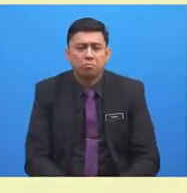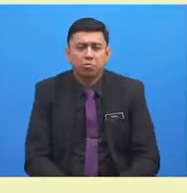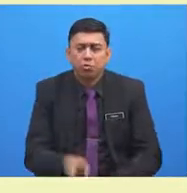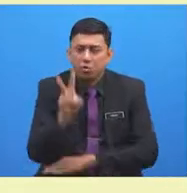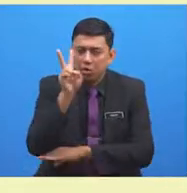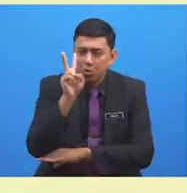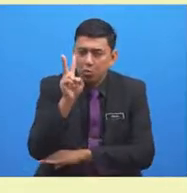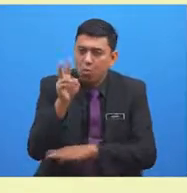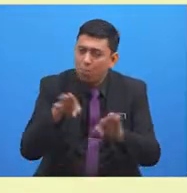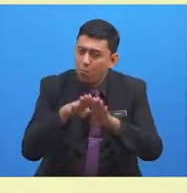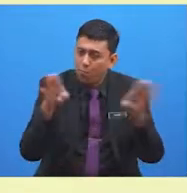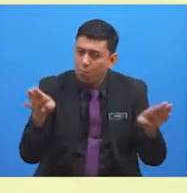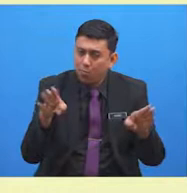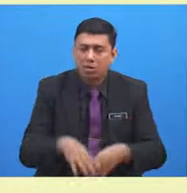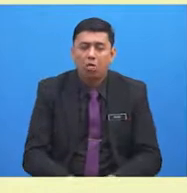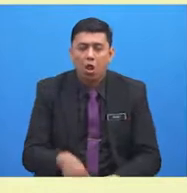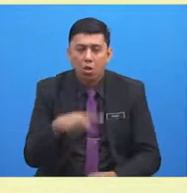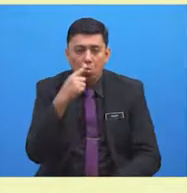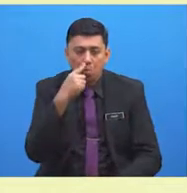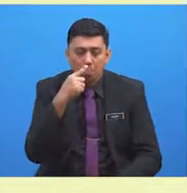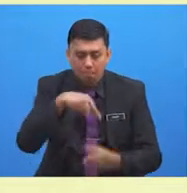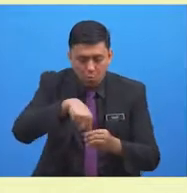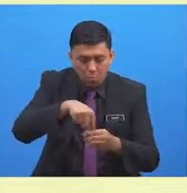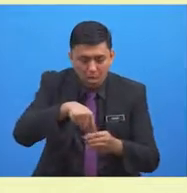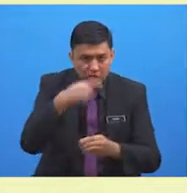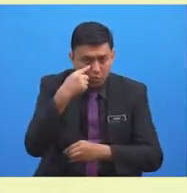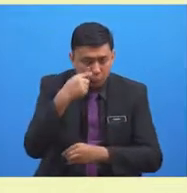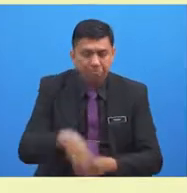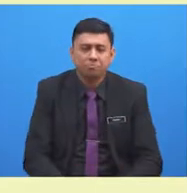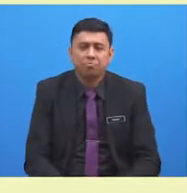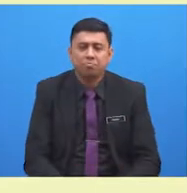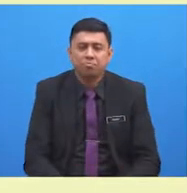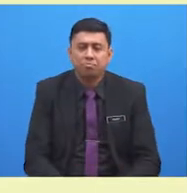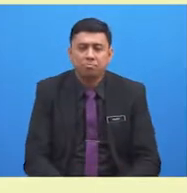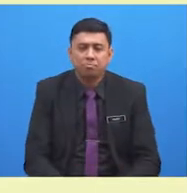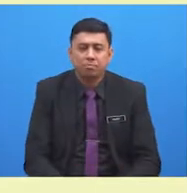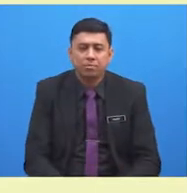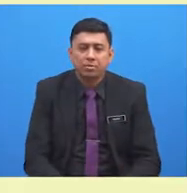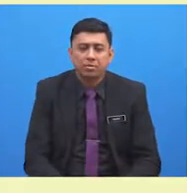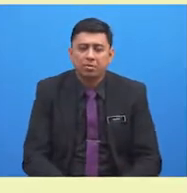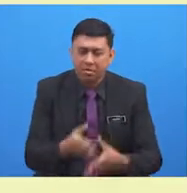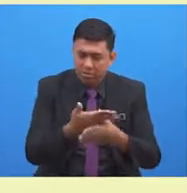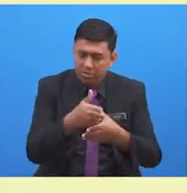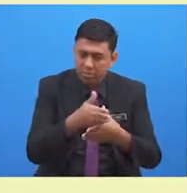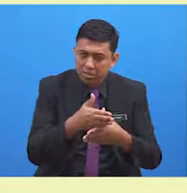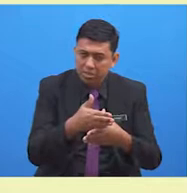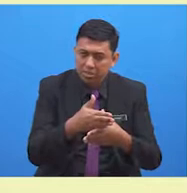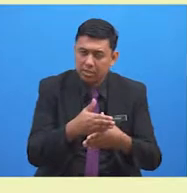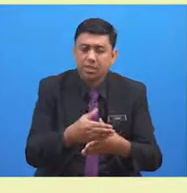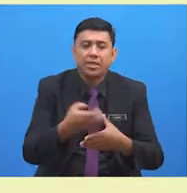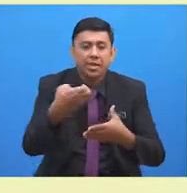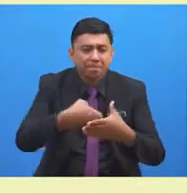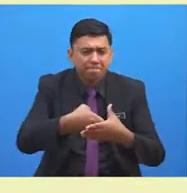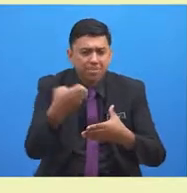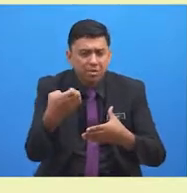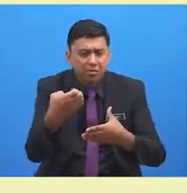dua pembukaan yang disebut lubang hidung atau nares external. Bahagian internal hidung terdiri